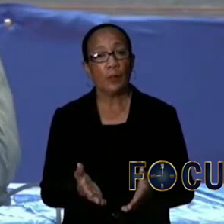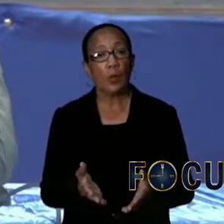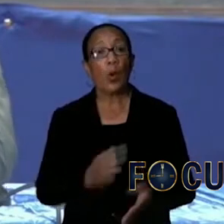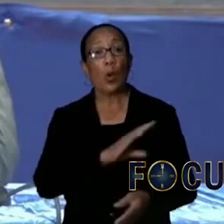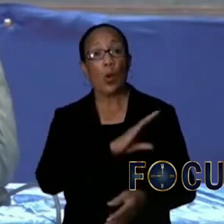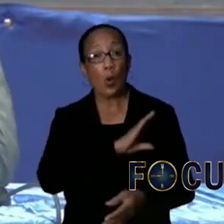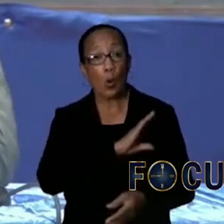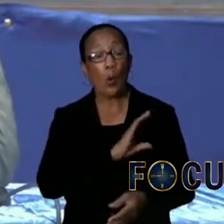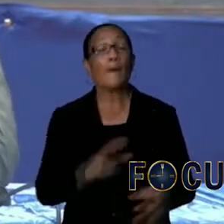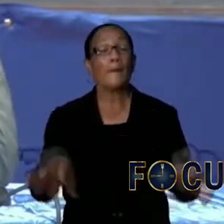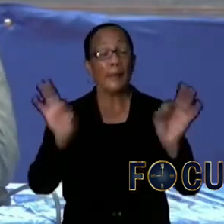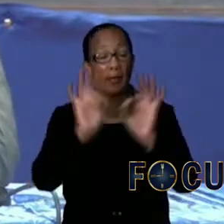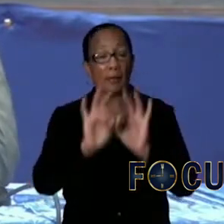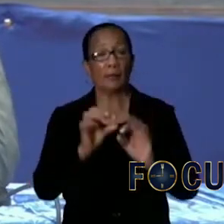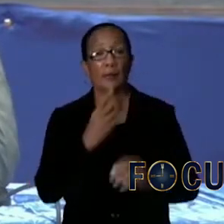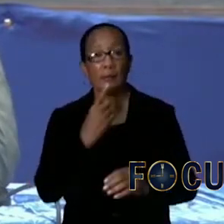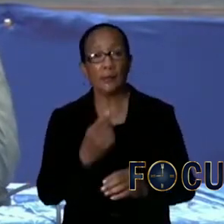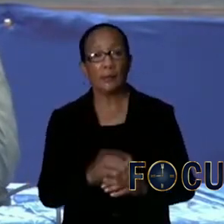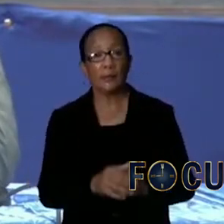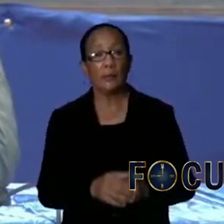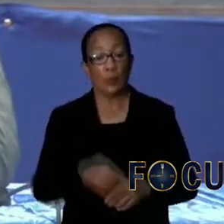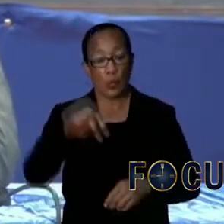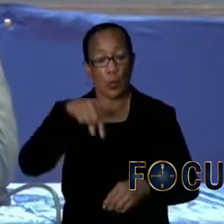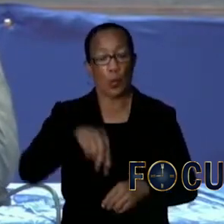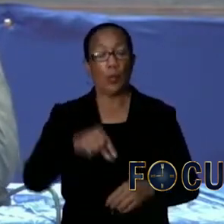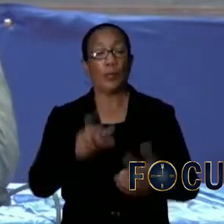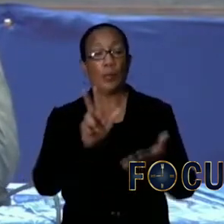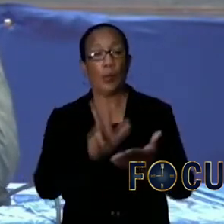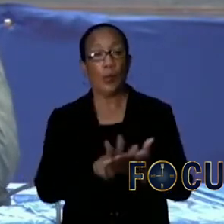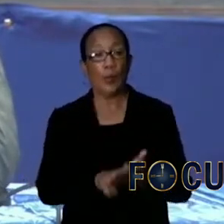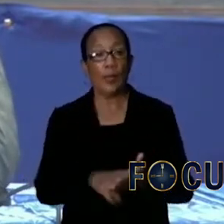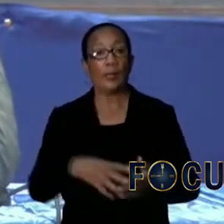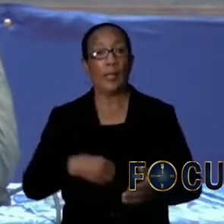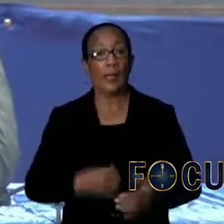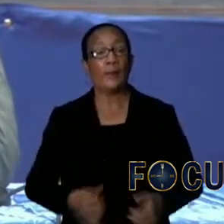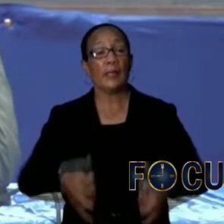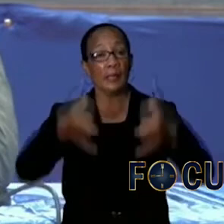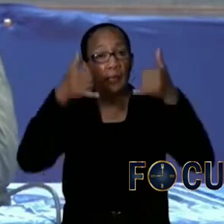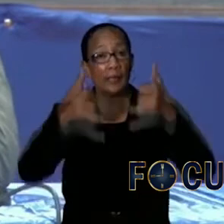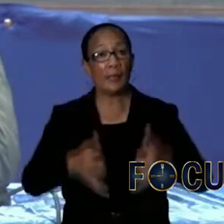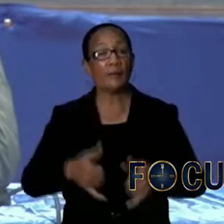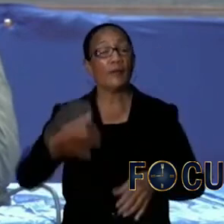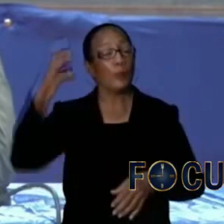ook noodzakelijk is. De huidige wet heeft veel praktische problemen.